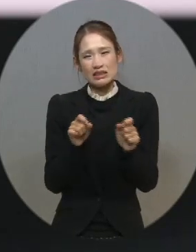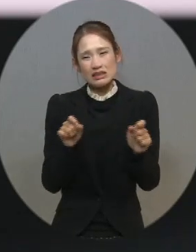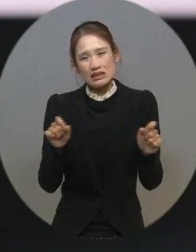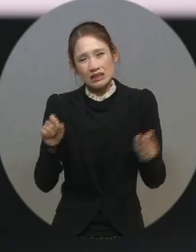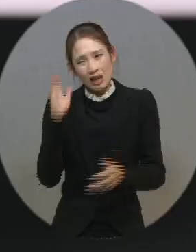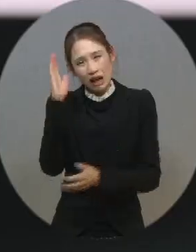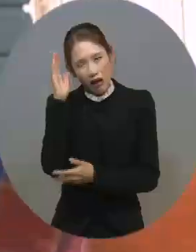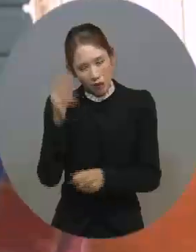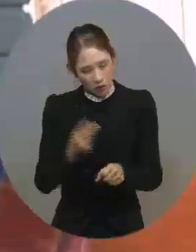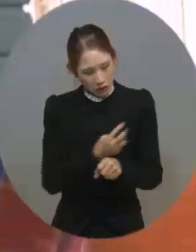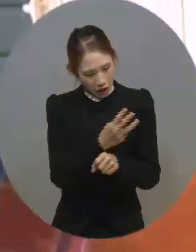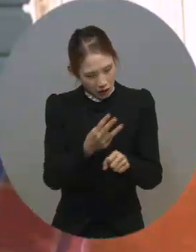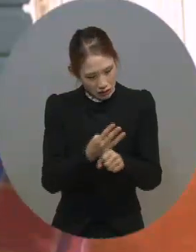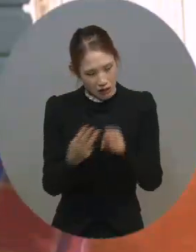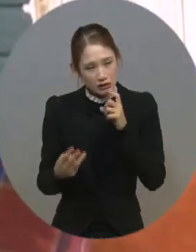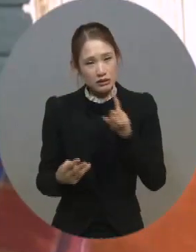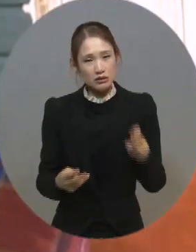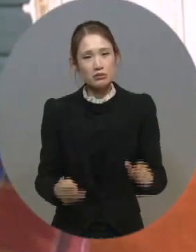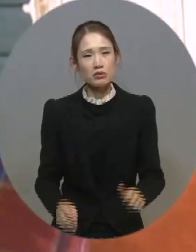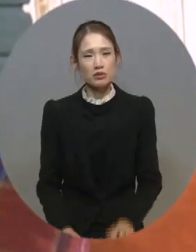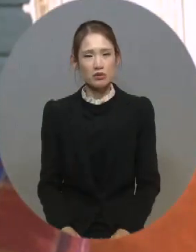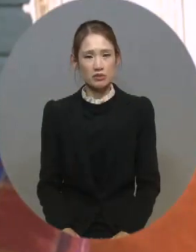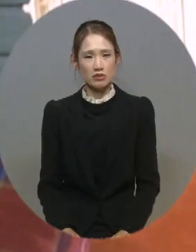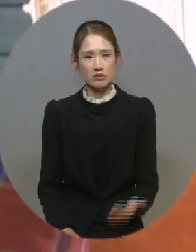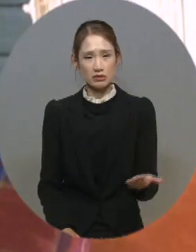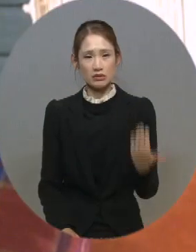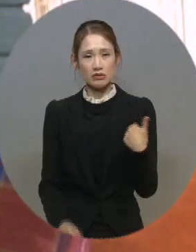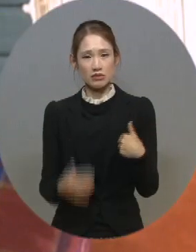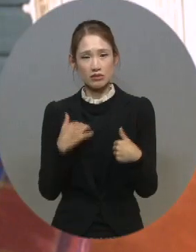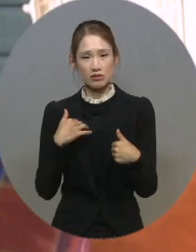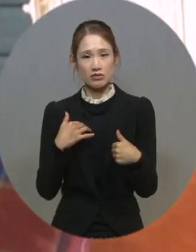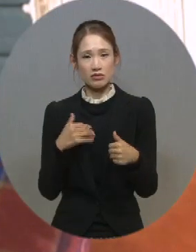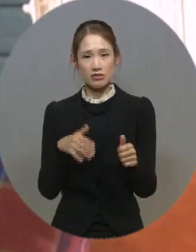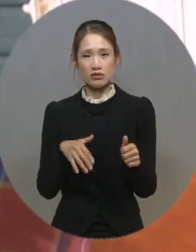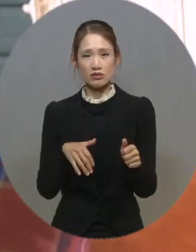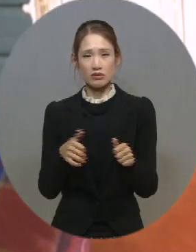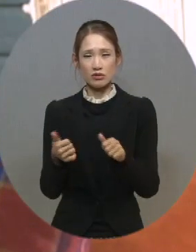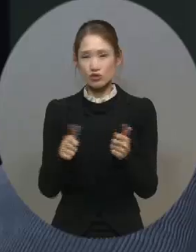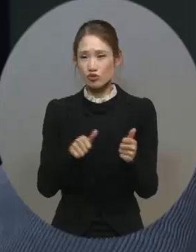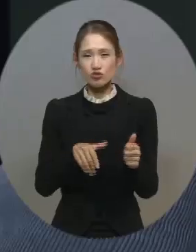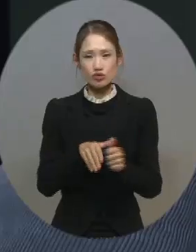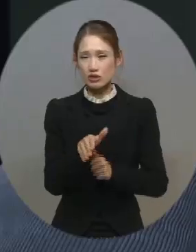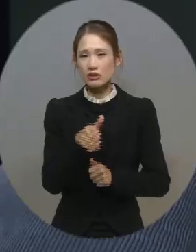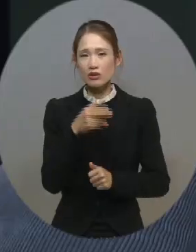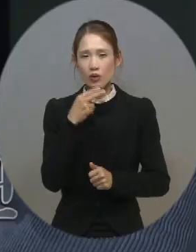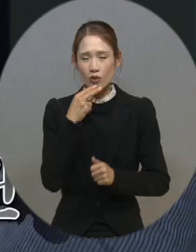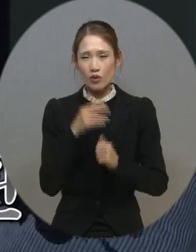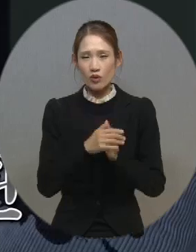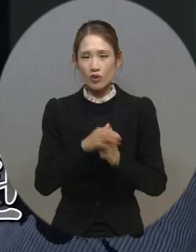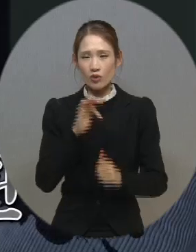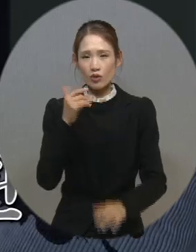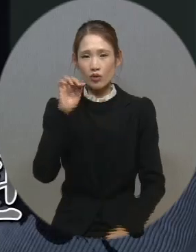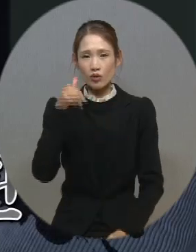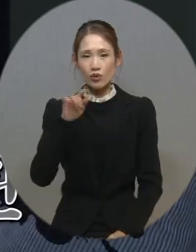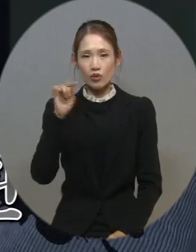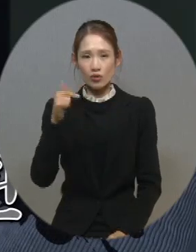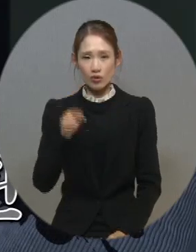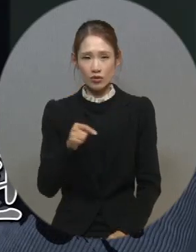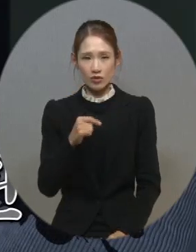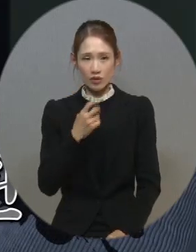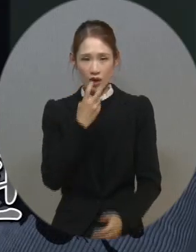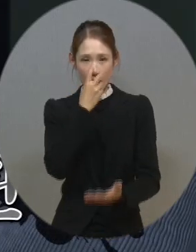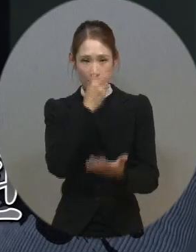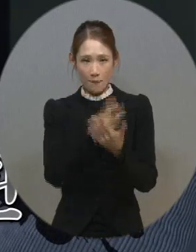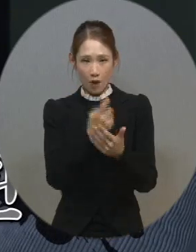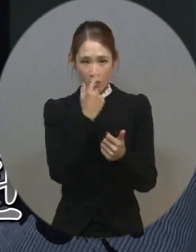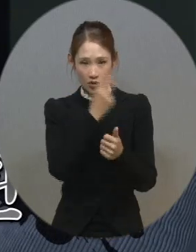했다 그러고 막 그러면서 그거 하기 전에는 나를 그냥 죽이고 싶지 않고 곡사포로 죽이고 싶다. 법이 너를 보호한다.